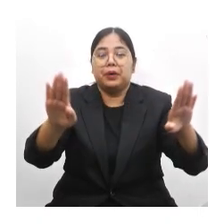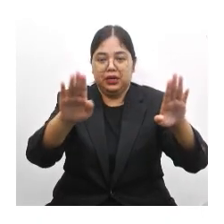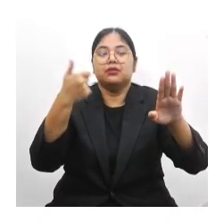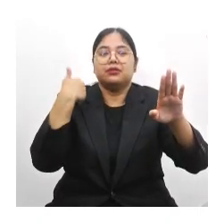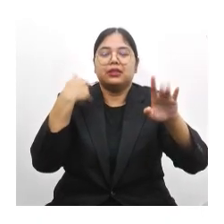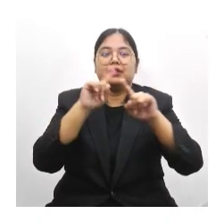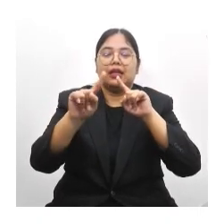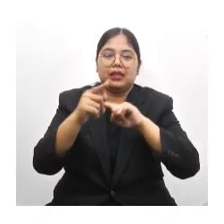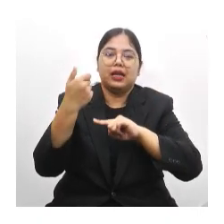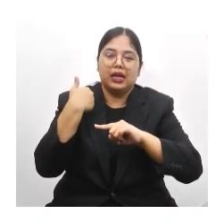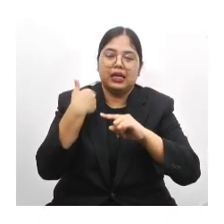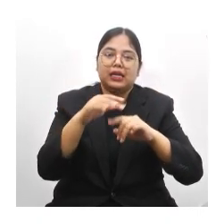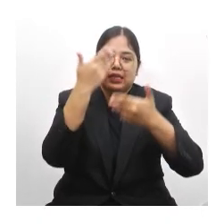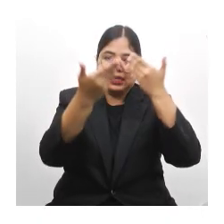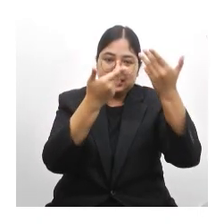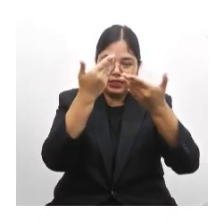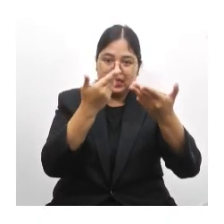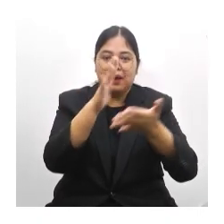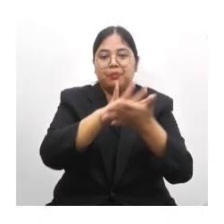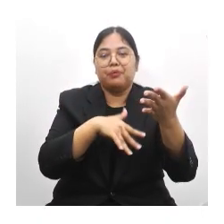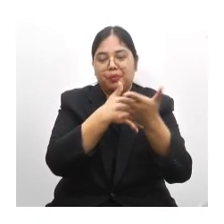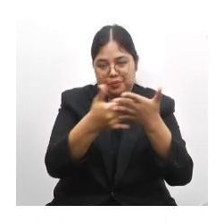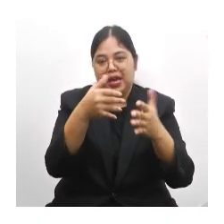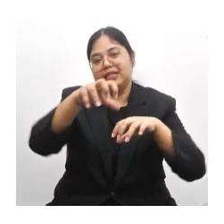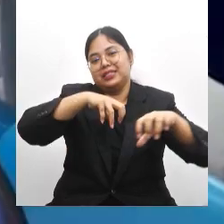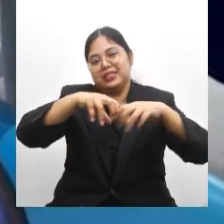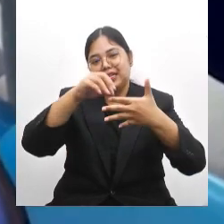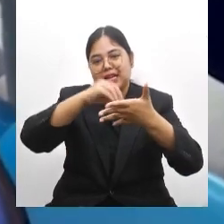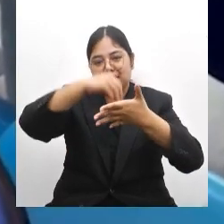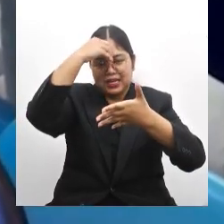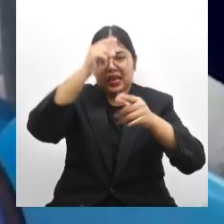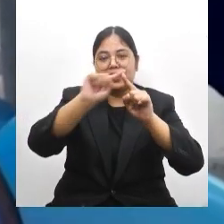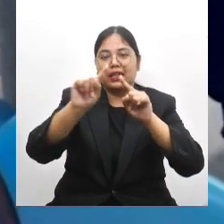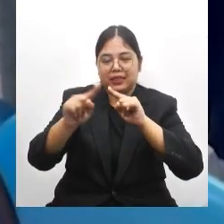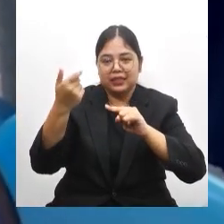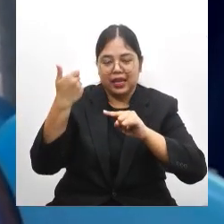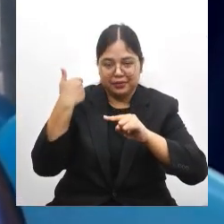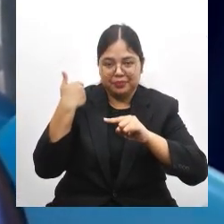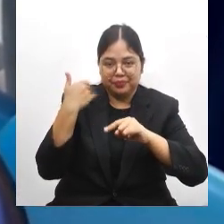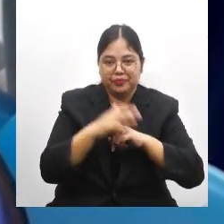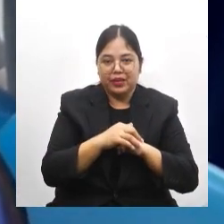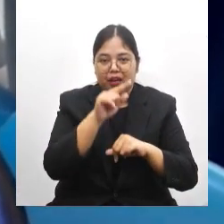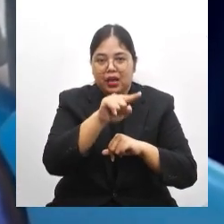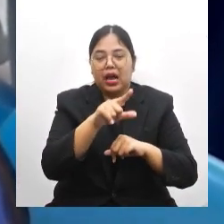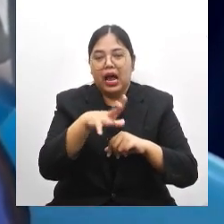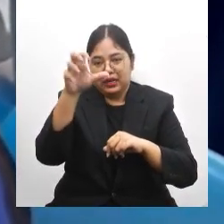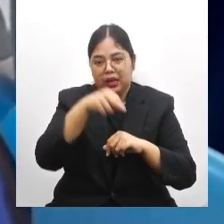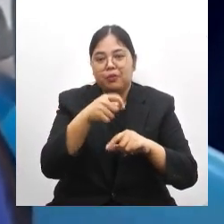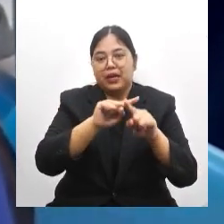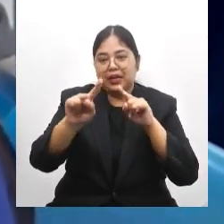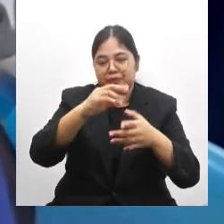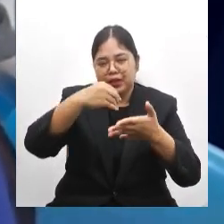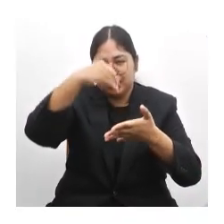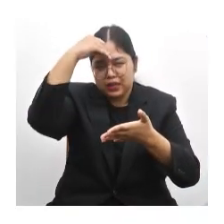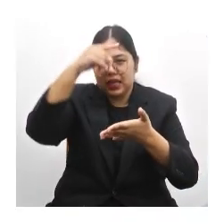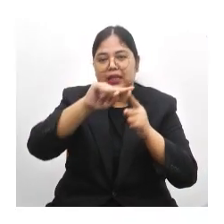นรู้ที่เป็นกิจกรรมที่อยู่ในแผนการจัดการเรียนรู้ใช้กิจกรรมการสืบเสาะที่เรียกว่า Inquiry Based Learning และก